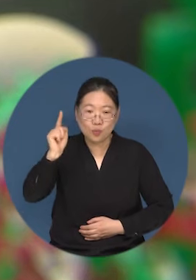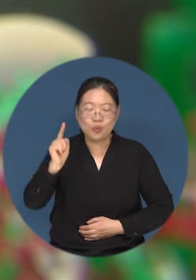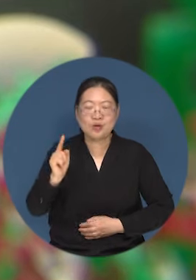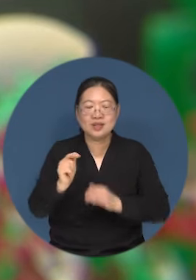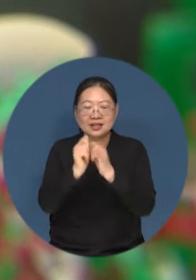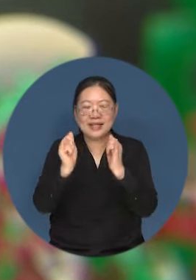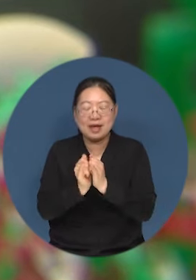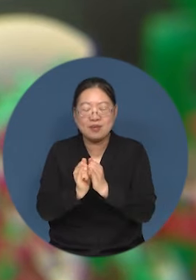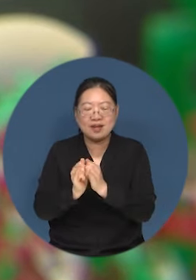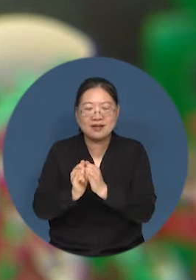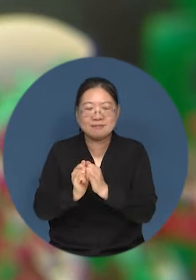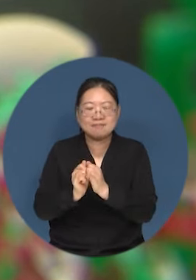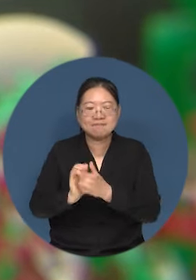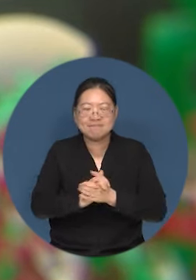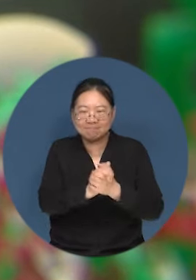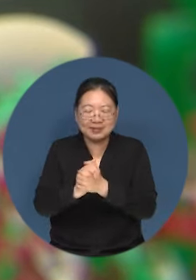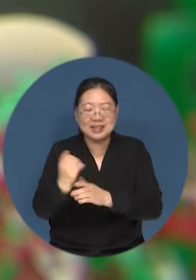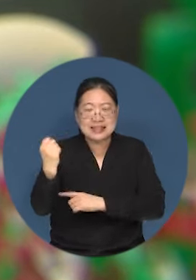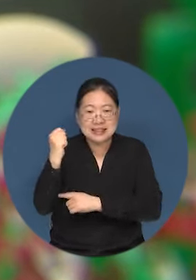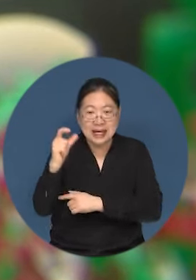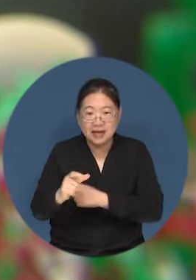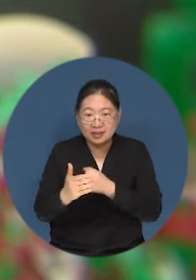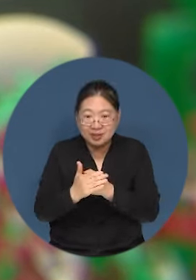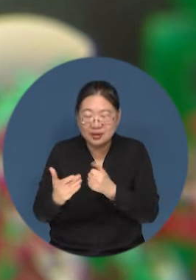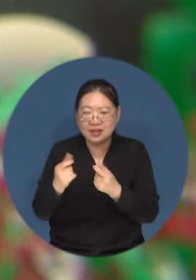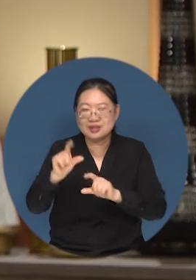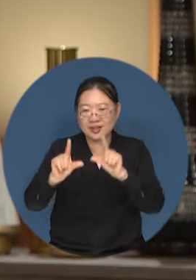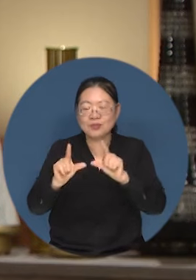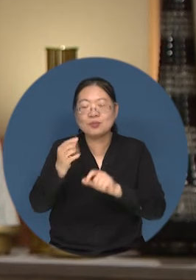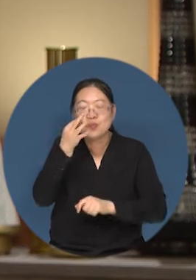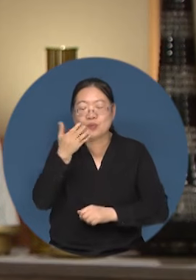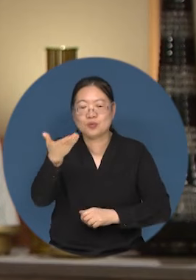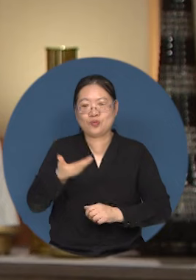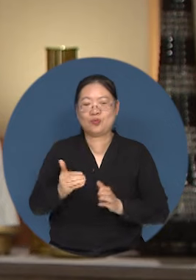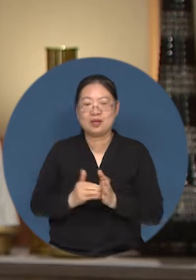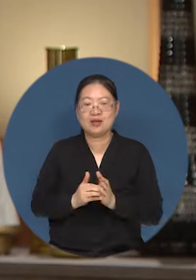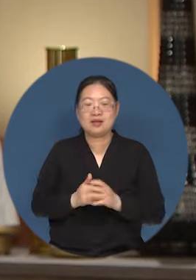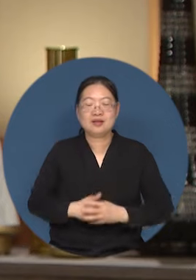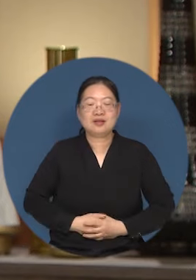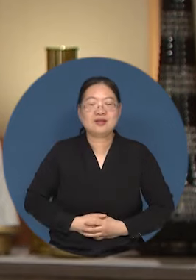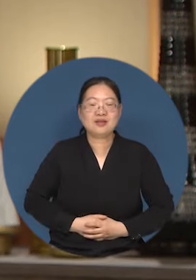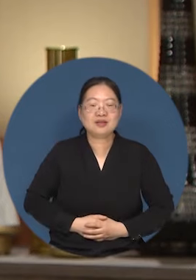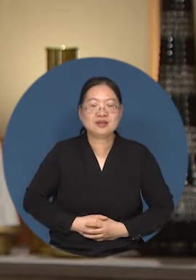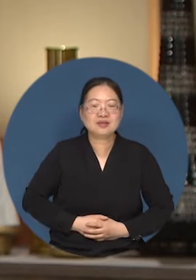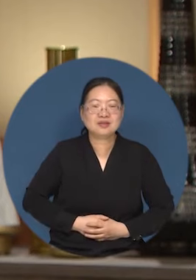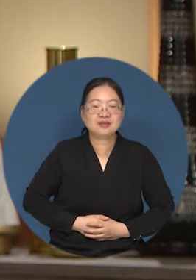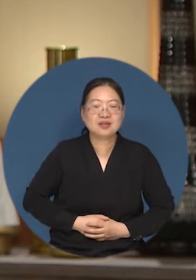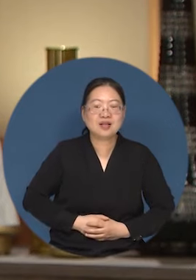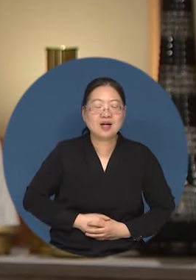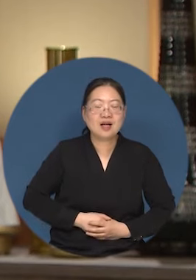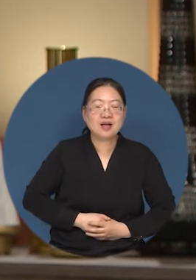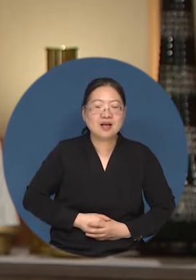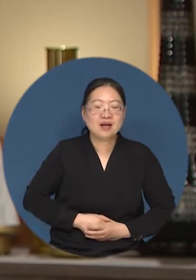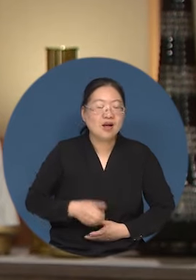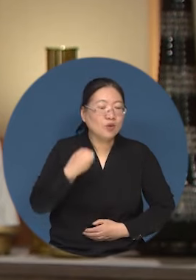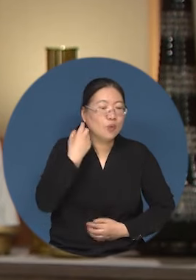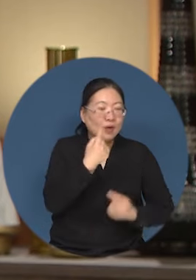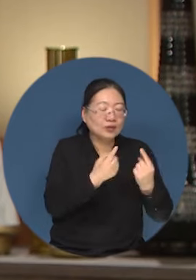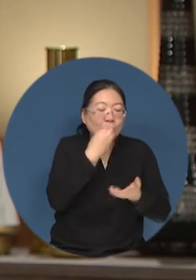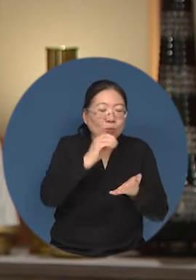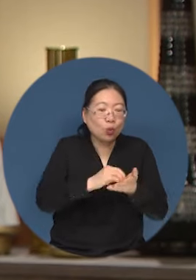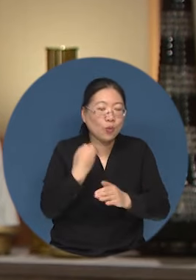뛰어나다 보니까 그런 행동을 많이 하죠. 네. 고래보다는 돌고래가 지능이 더 높다. 맞습니까?